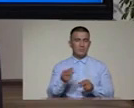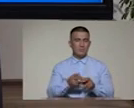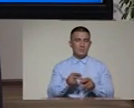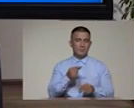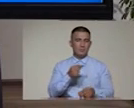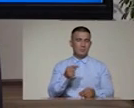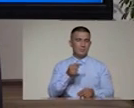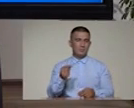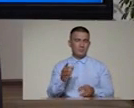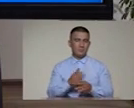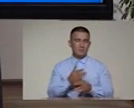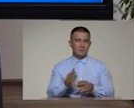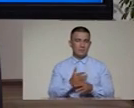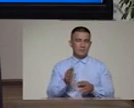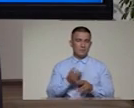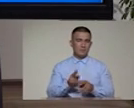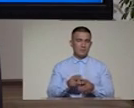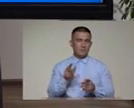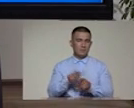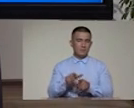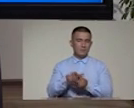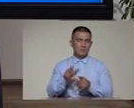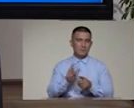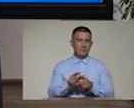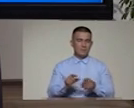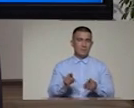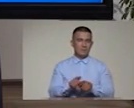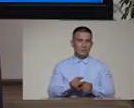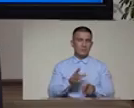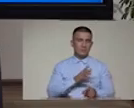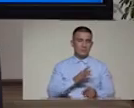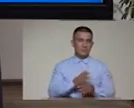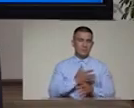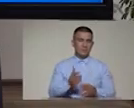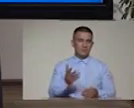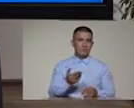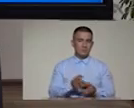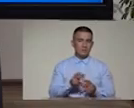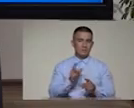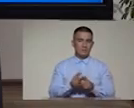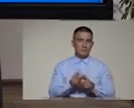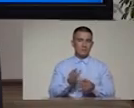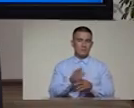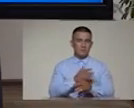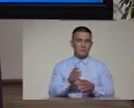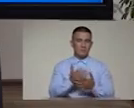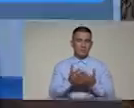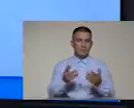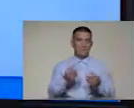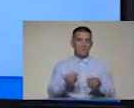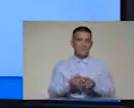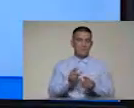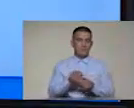chiziqcha bilan ajratib yoziladigan yuklamalarga ham bo'linadi. So'z yuklamalariga quyidagilarni kiritish